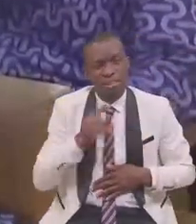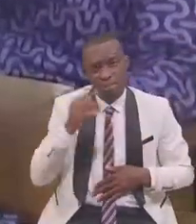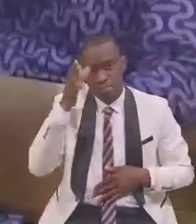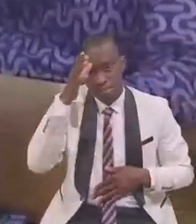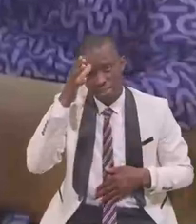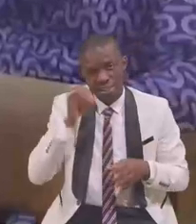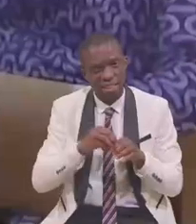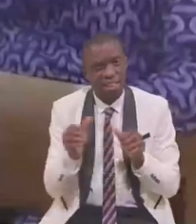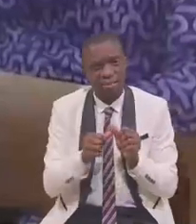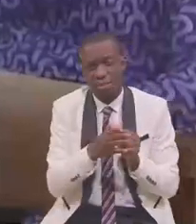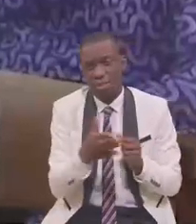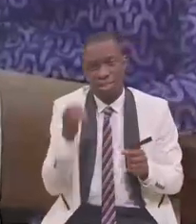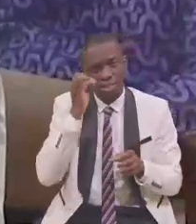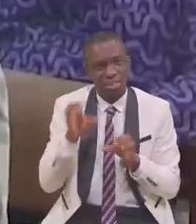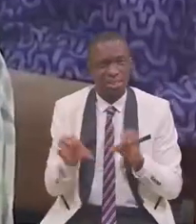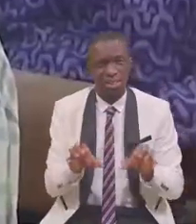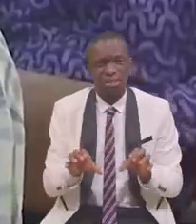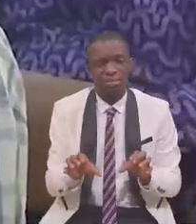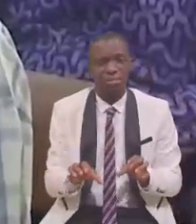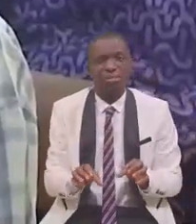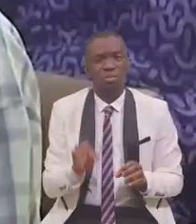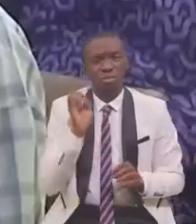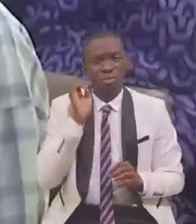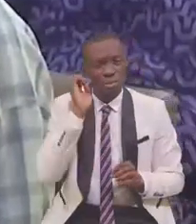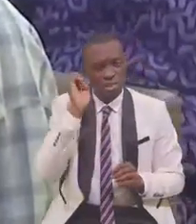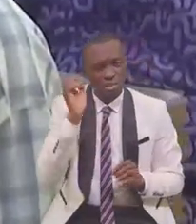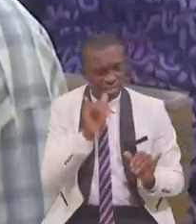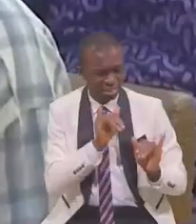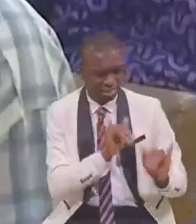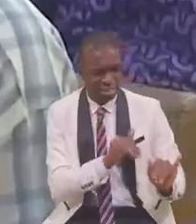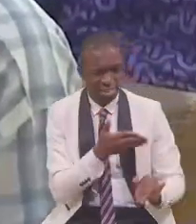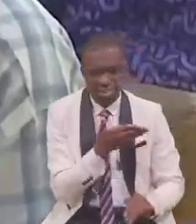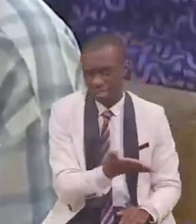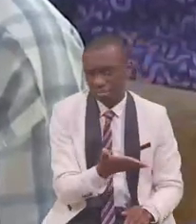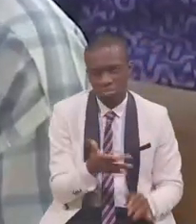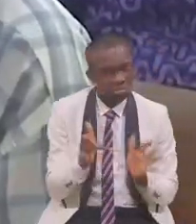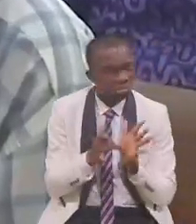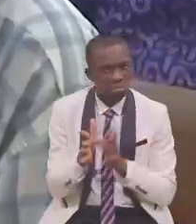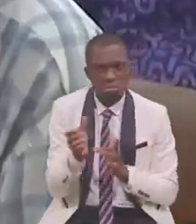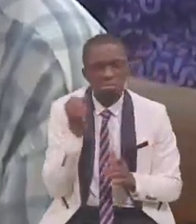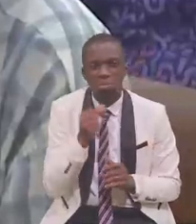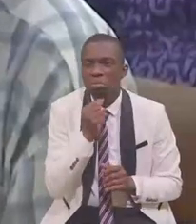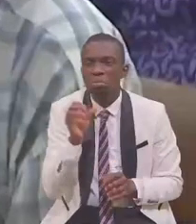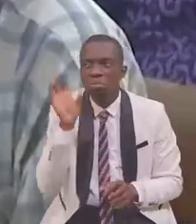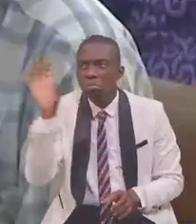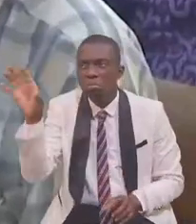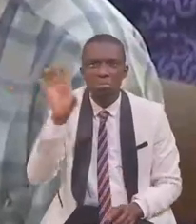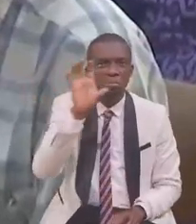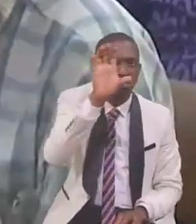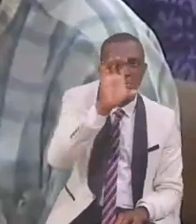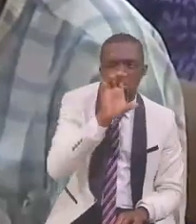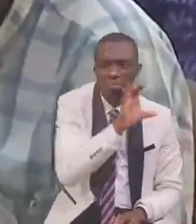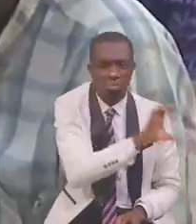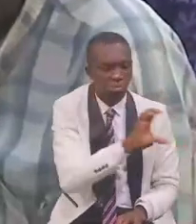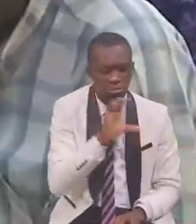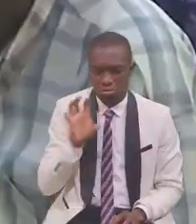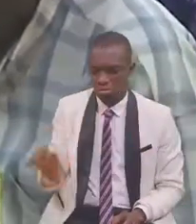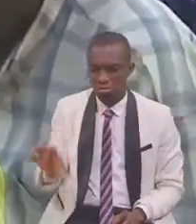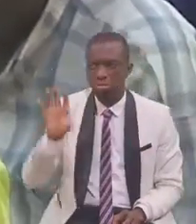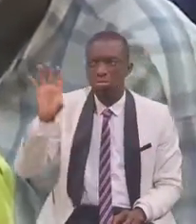savait où commencer. Il est resté là-bas. Il n'était pas ici et là. Il ne sautait pas passer par